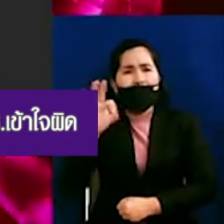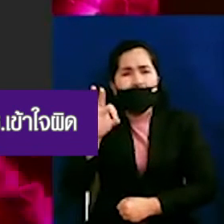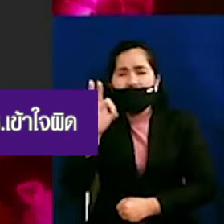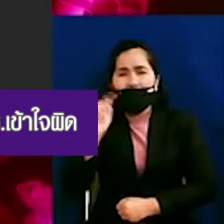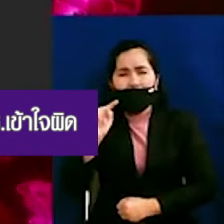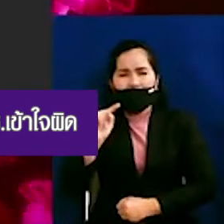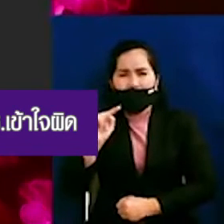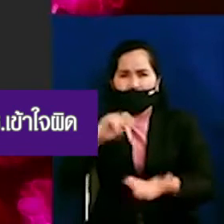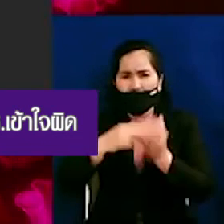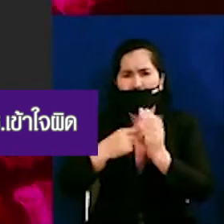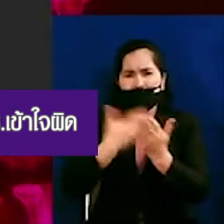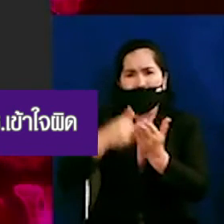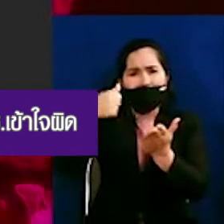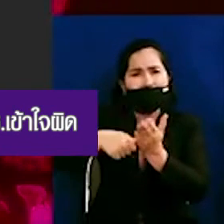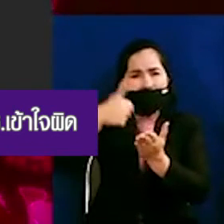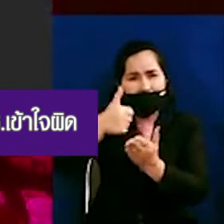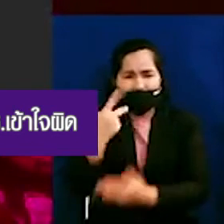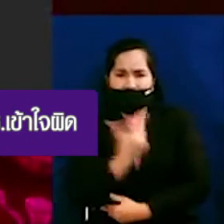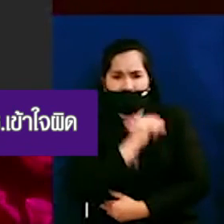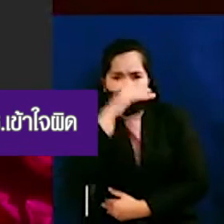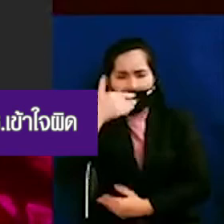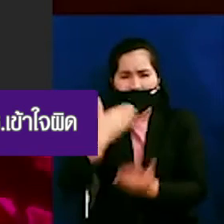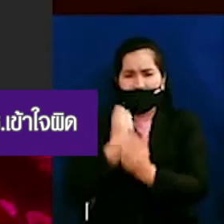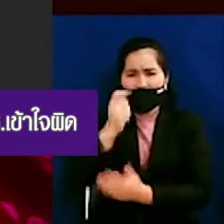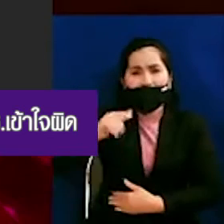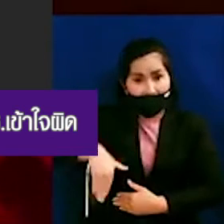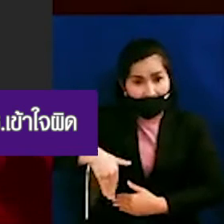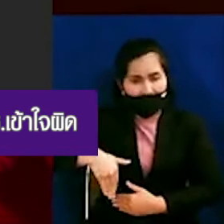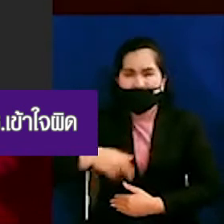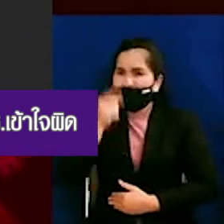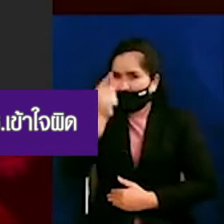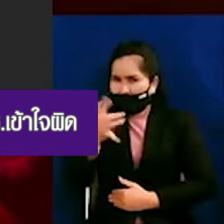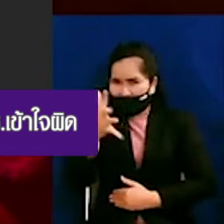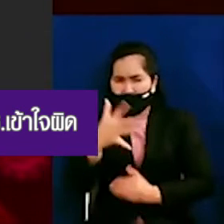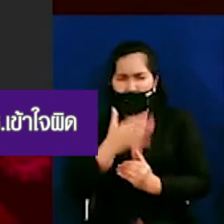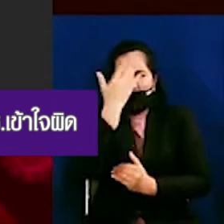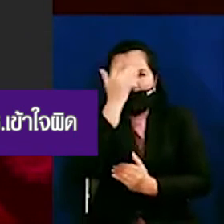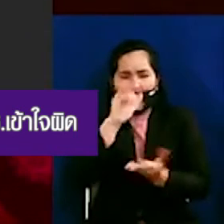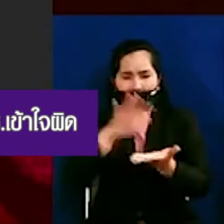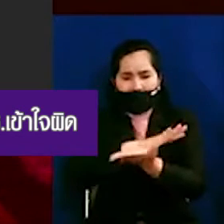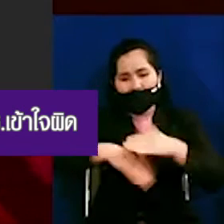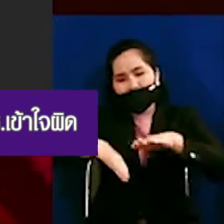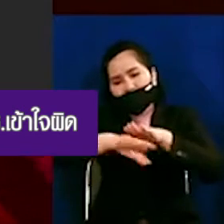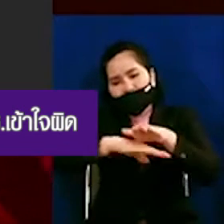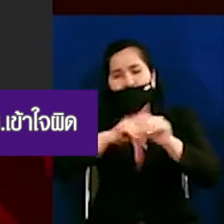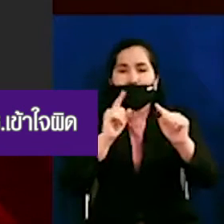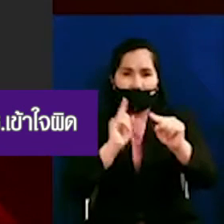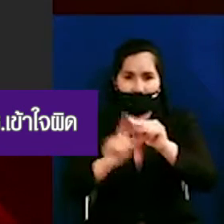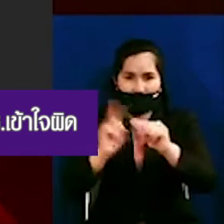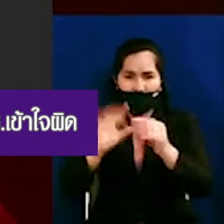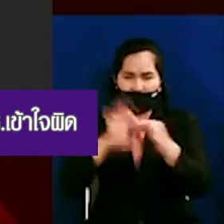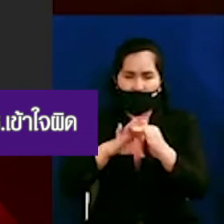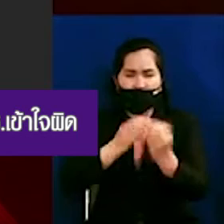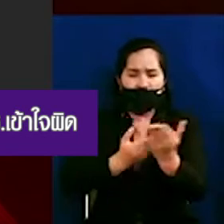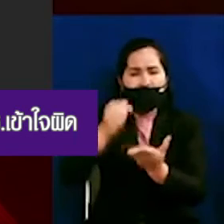ให้ใช้ก่อนค่อยจ่ายทีหลังข้อนี้ไม่เป็นความจริงอย่างแน่นอนครับอันนี้ยืนยันได้เลยเพราะเอกสารเอ่อการจอง